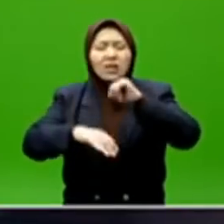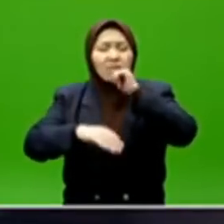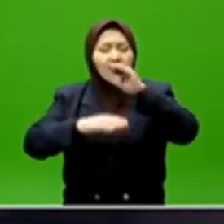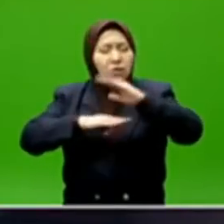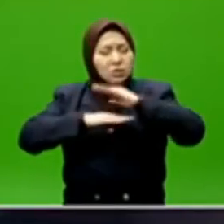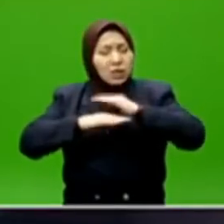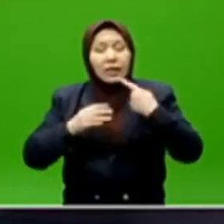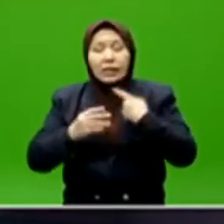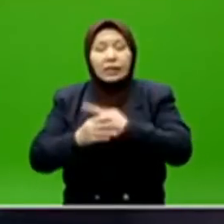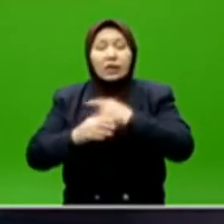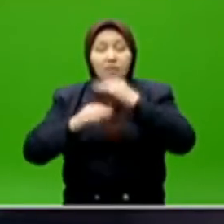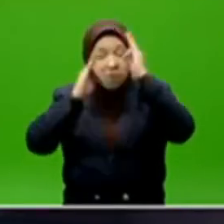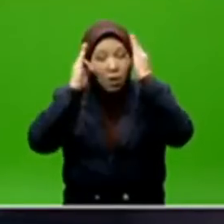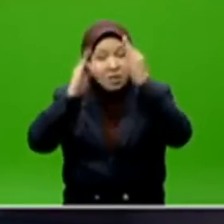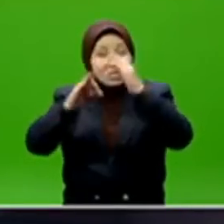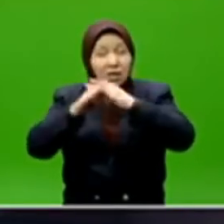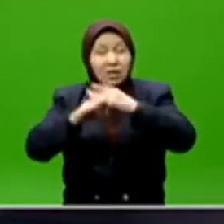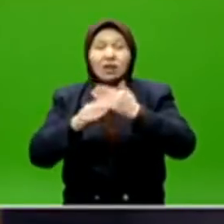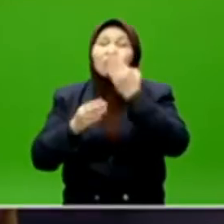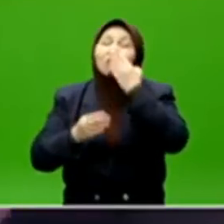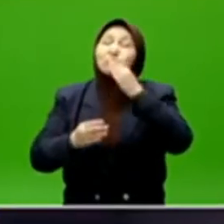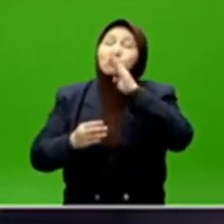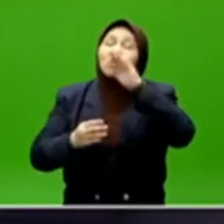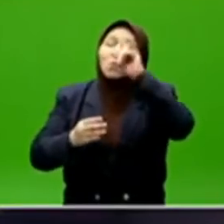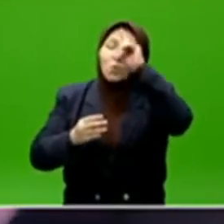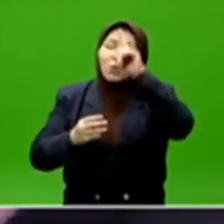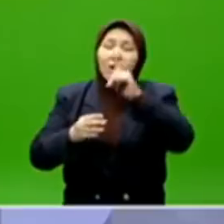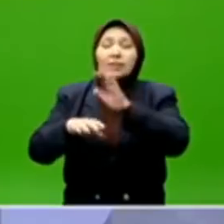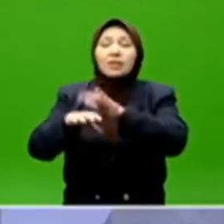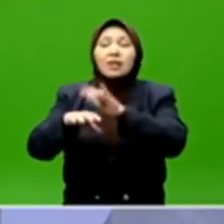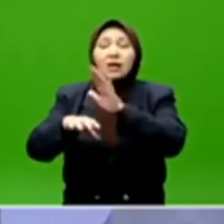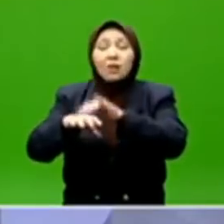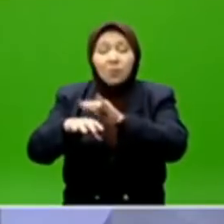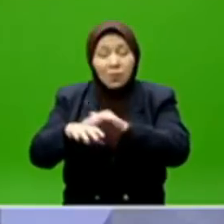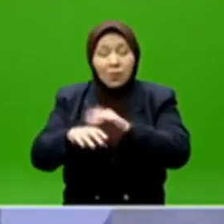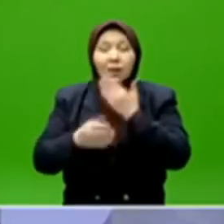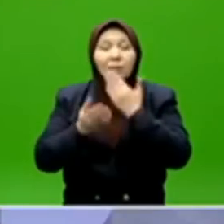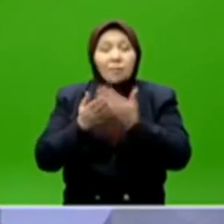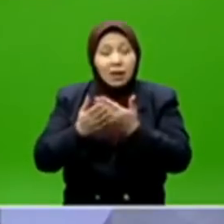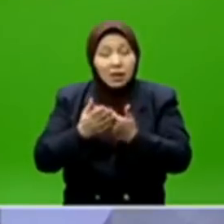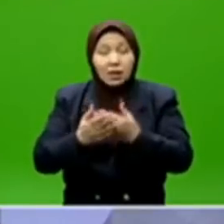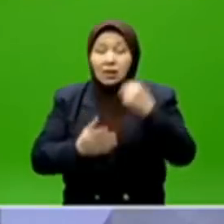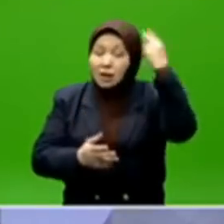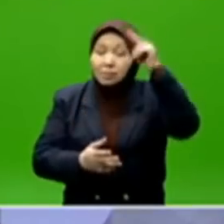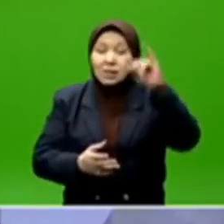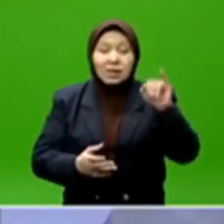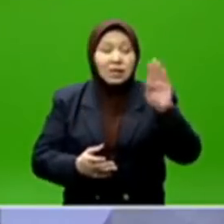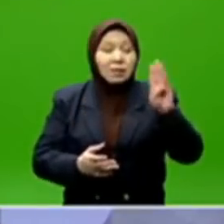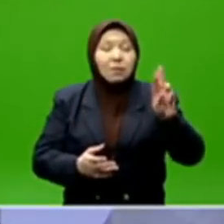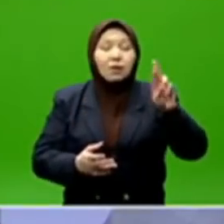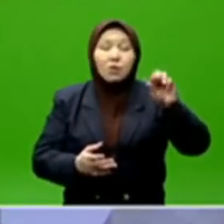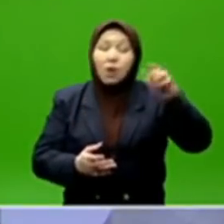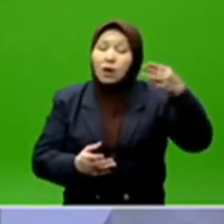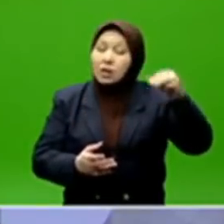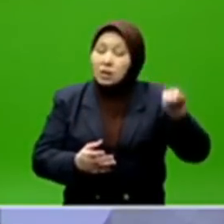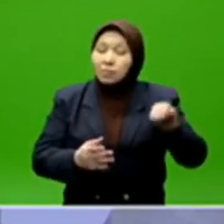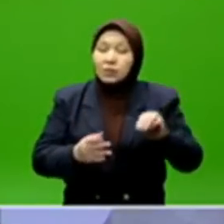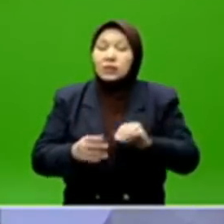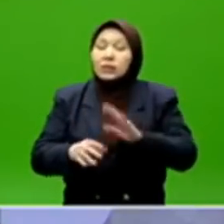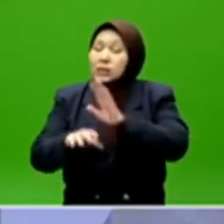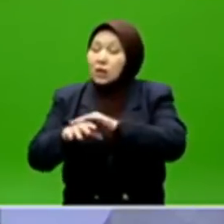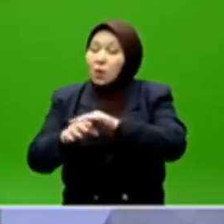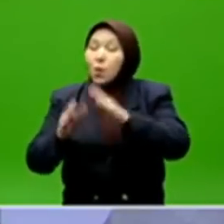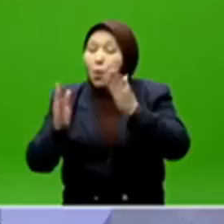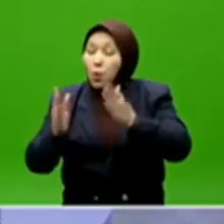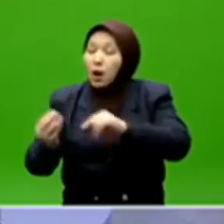fokus kepada syukurnya itu tadi. Lepas tu tegur elok-elok. Tegur boleh tegur. Betul. Nabi Ibrahim tegur. Betul. Ya. Nabi Ibrahim tegur kepada orang-orang